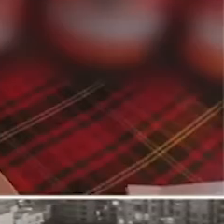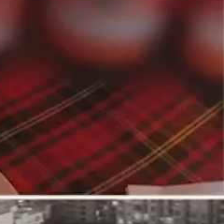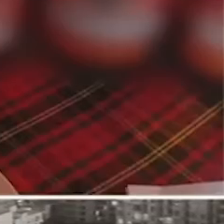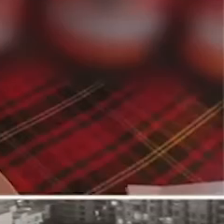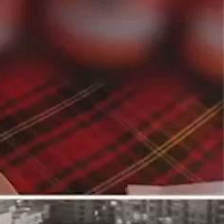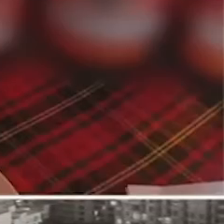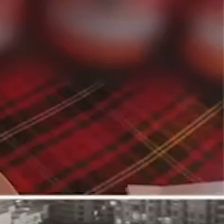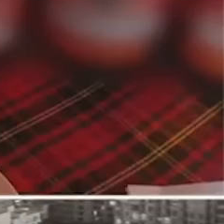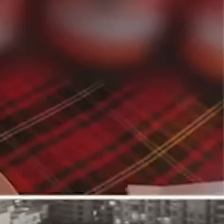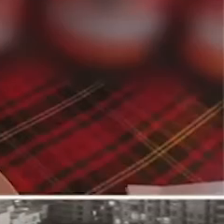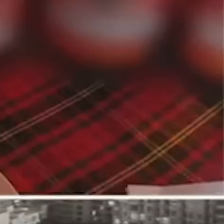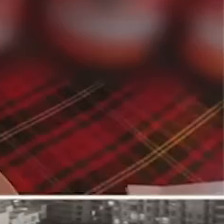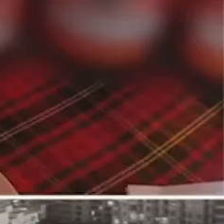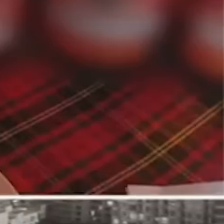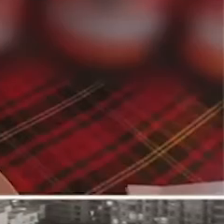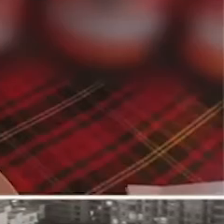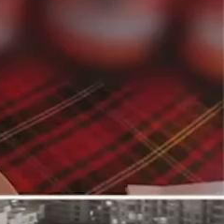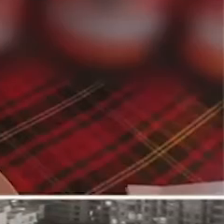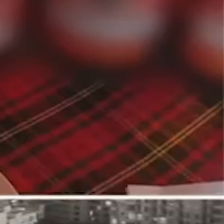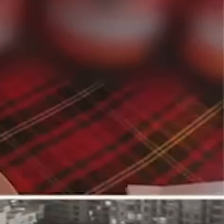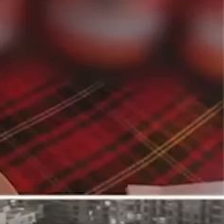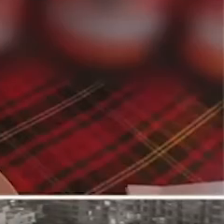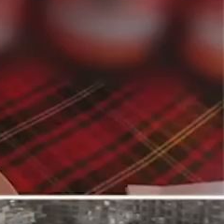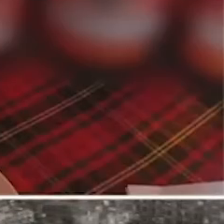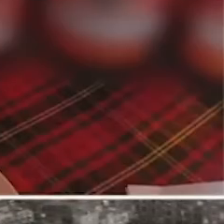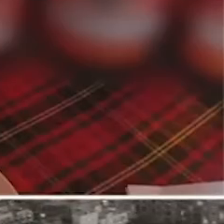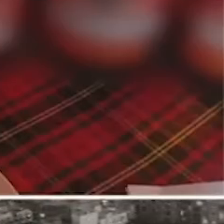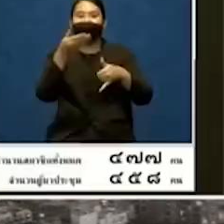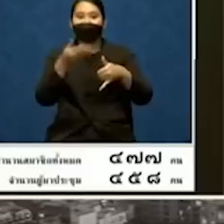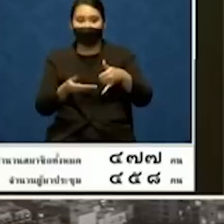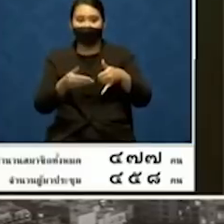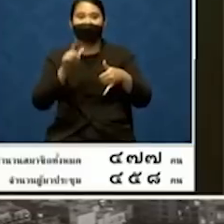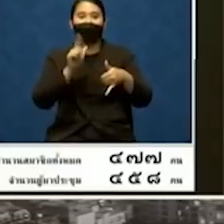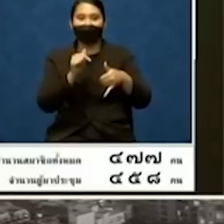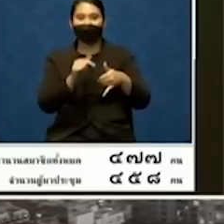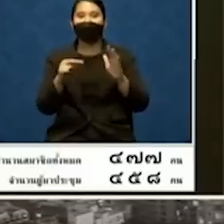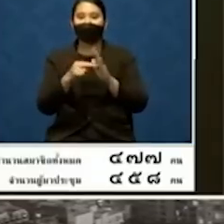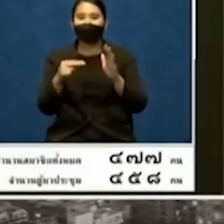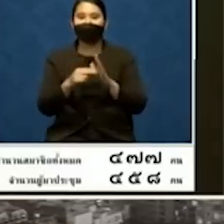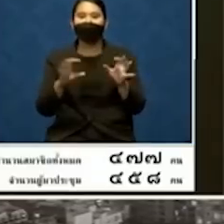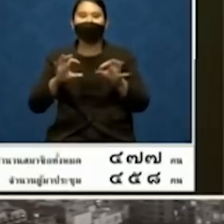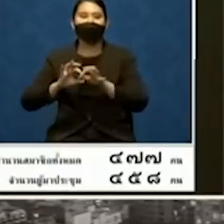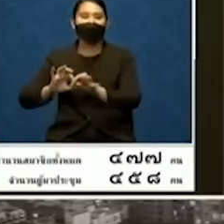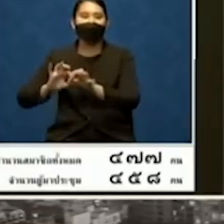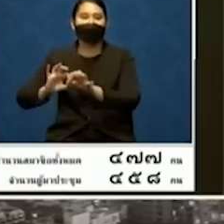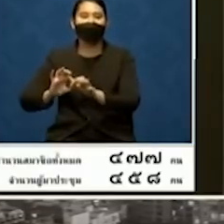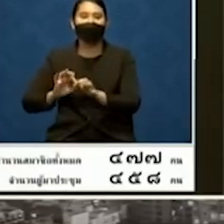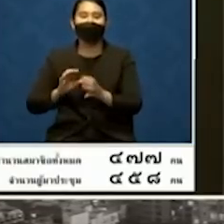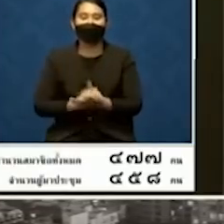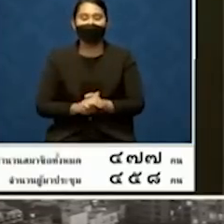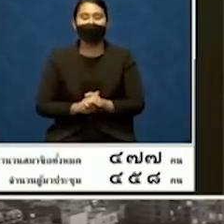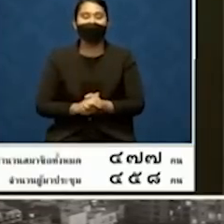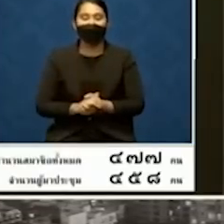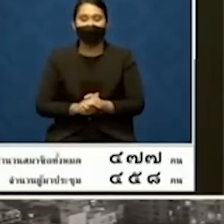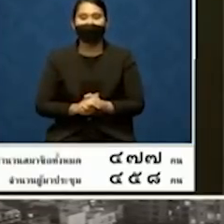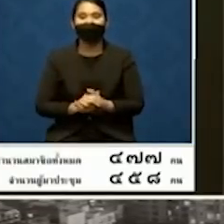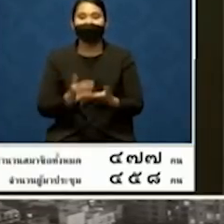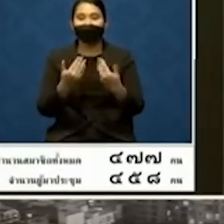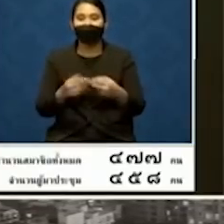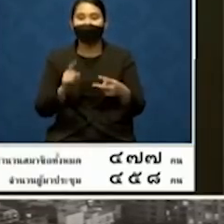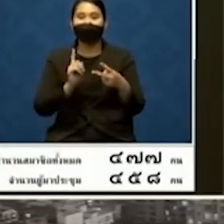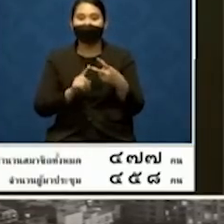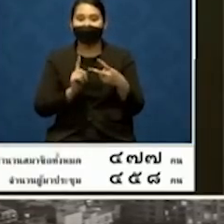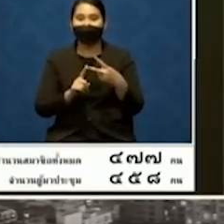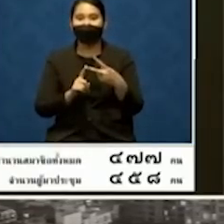แก้ออกกฎหมายนะแต่ไปแก้ตรงกฎกระทรวงเนี่ยกฎกระทรวงออกมาครม.เห็นชอบไฟเขียวจบเลย ก็ทำได้เลย